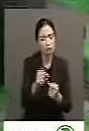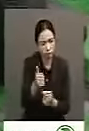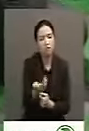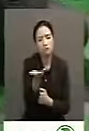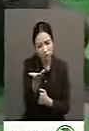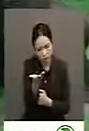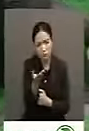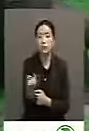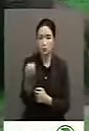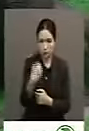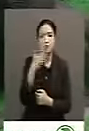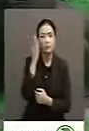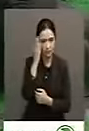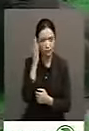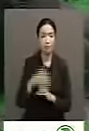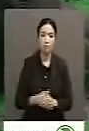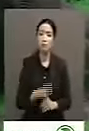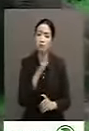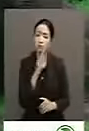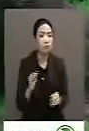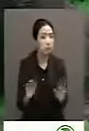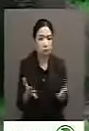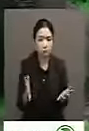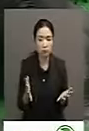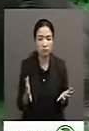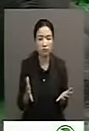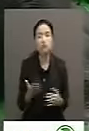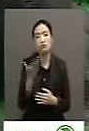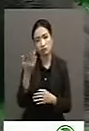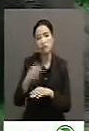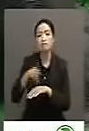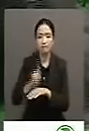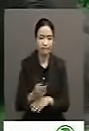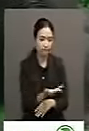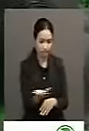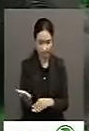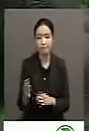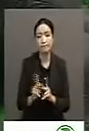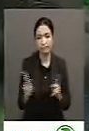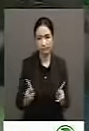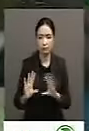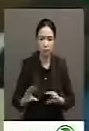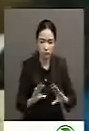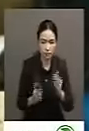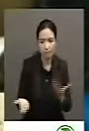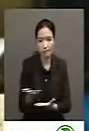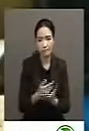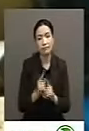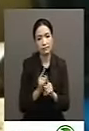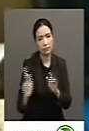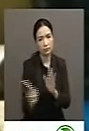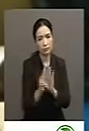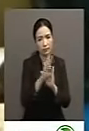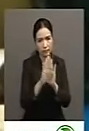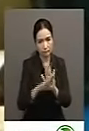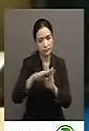ดพิจารณาแจ้งให้ทราบด้วยหากไม่มีแล้วก็ขอท่านประธานเชิญประชุมคณะกรรมการเพื่อวางดำเนินการตามกฎระเบียบต่อ